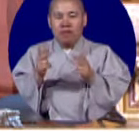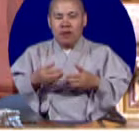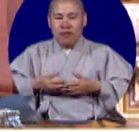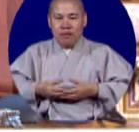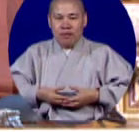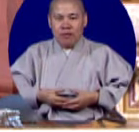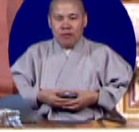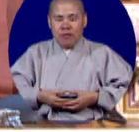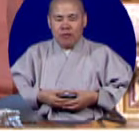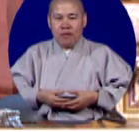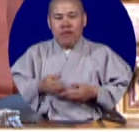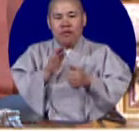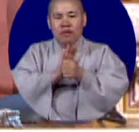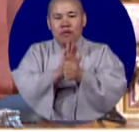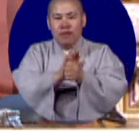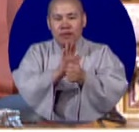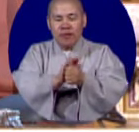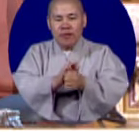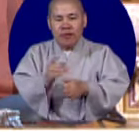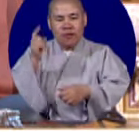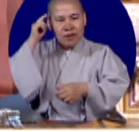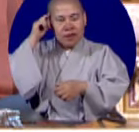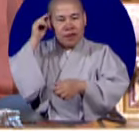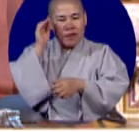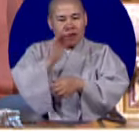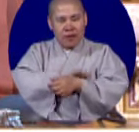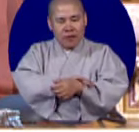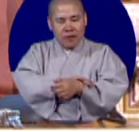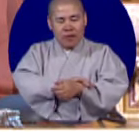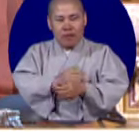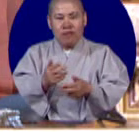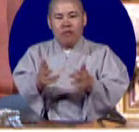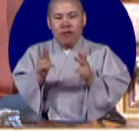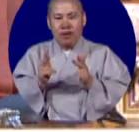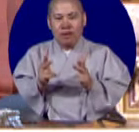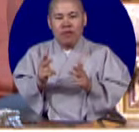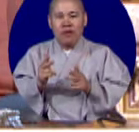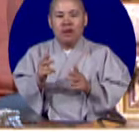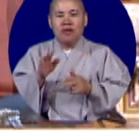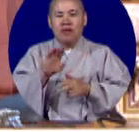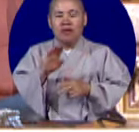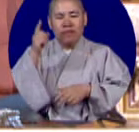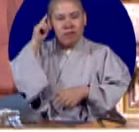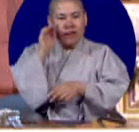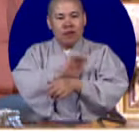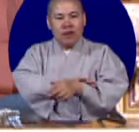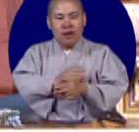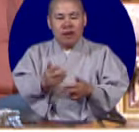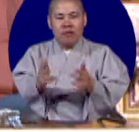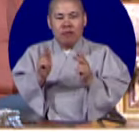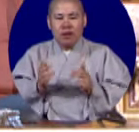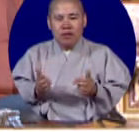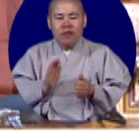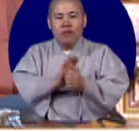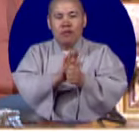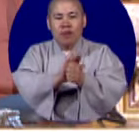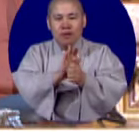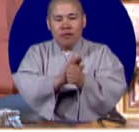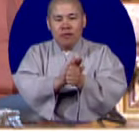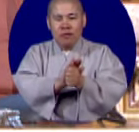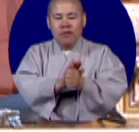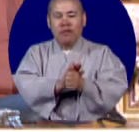것이고 지바라밀은 반야바라밀을 돕는 겁니다. 그래서 십바라밀이 되는 겁니다.